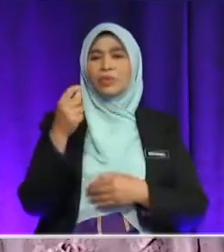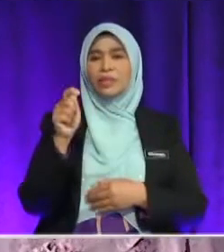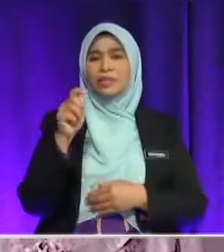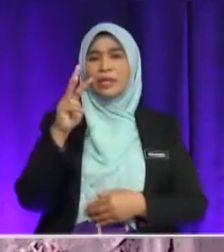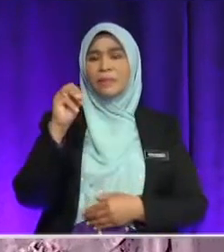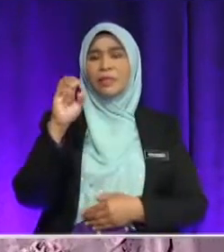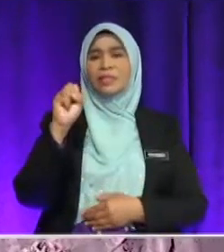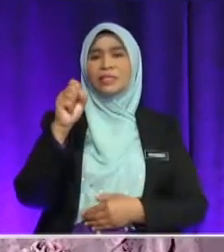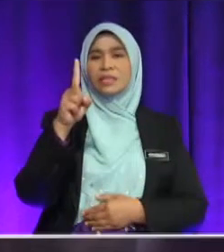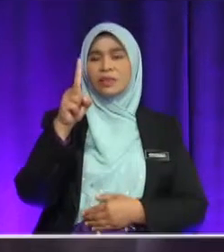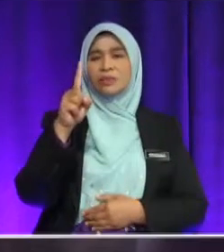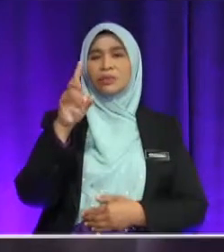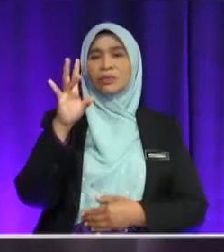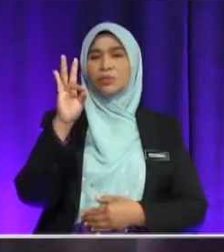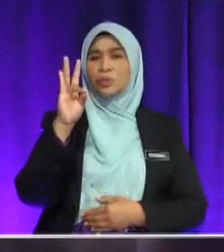surat